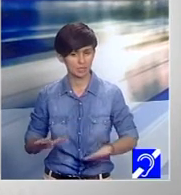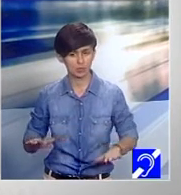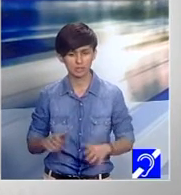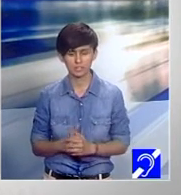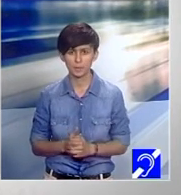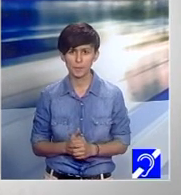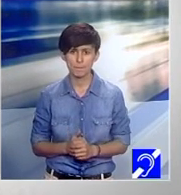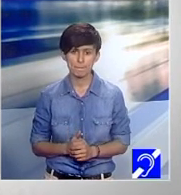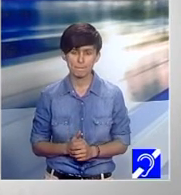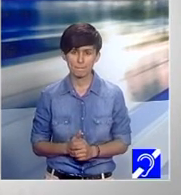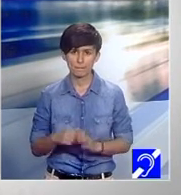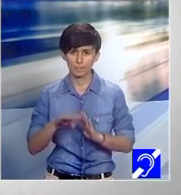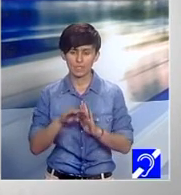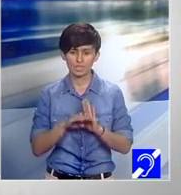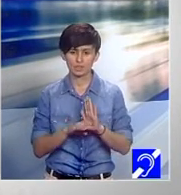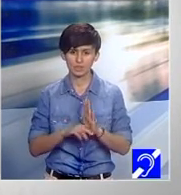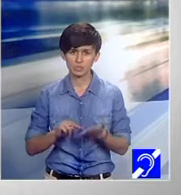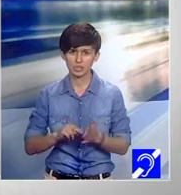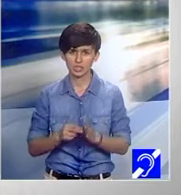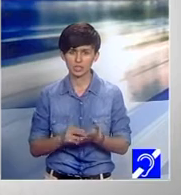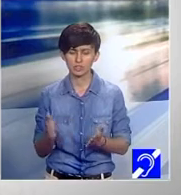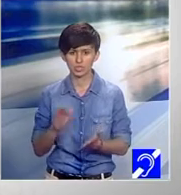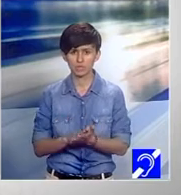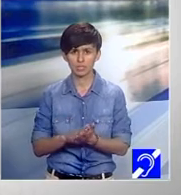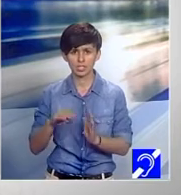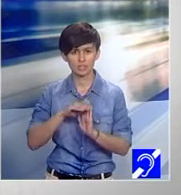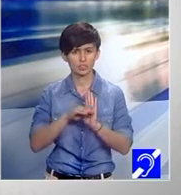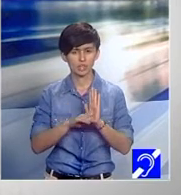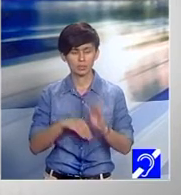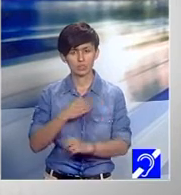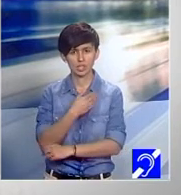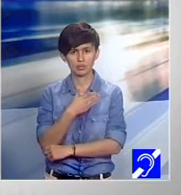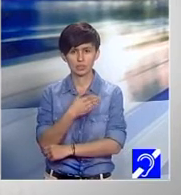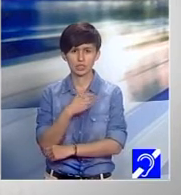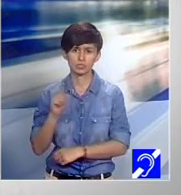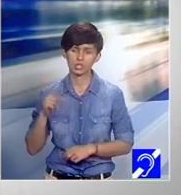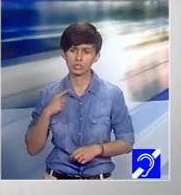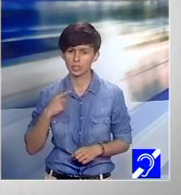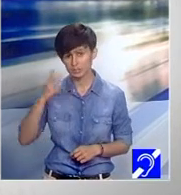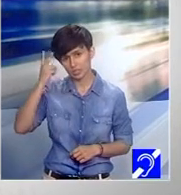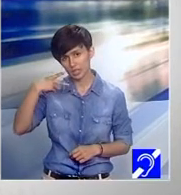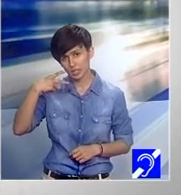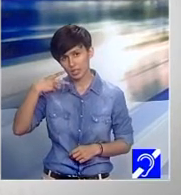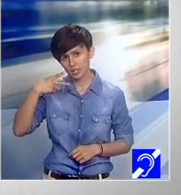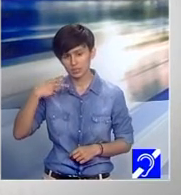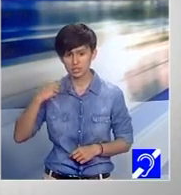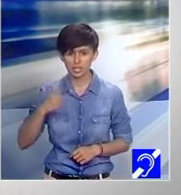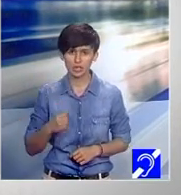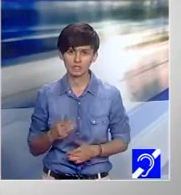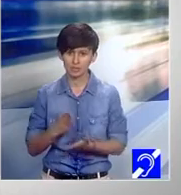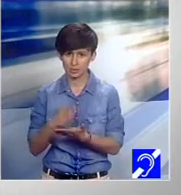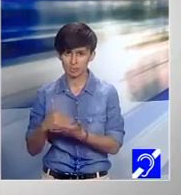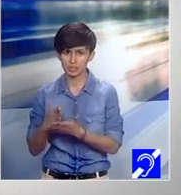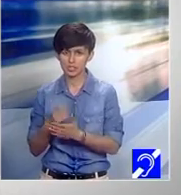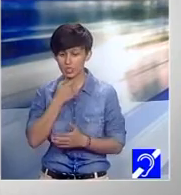în normele tehnice de aplicare a acestui program național nu este clară și corectă împărțirea pe vârste. Așa